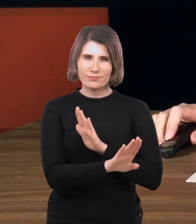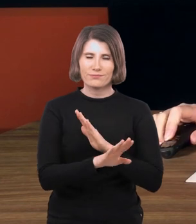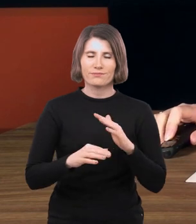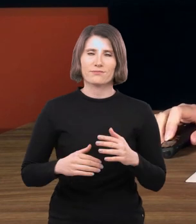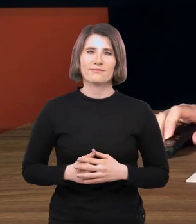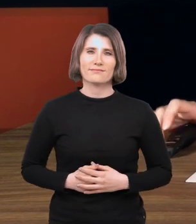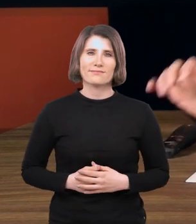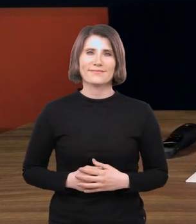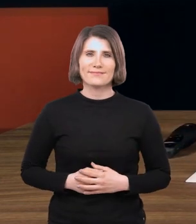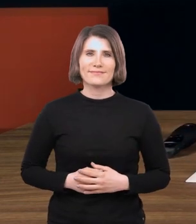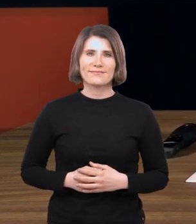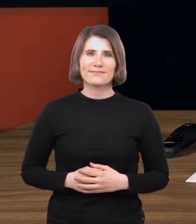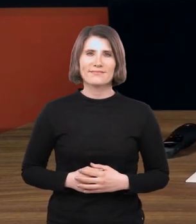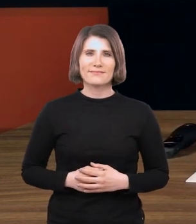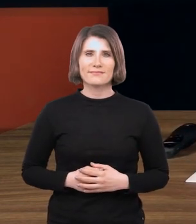podarować.